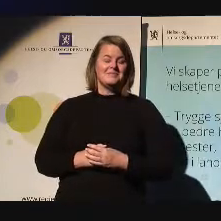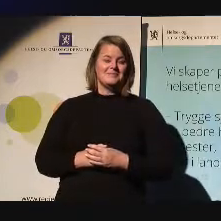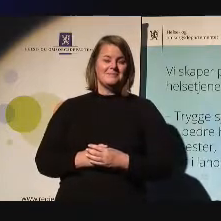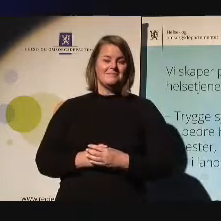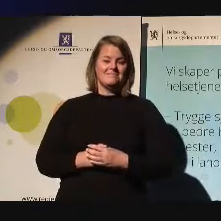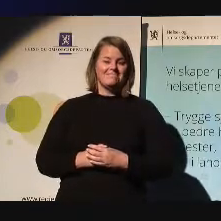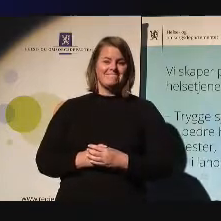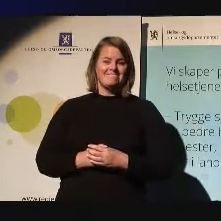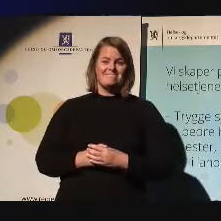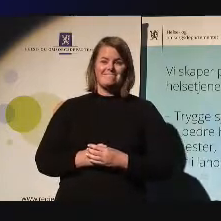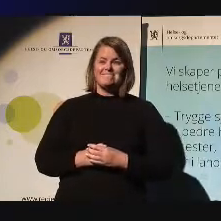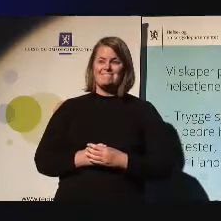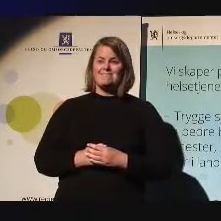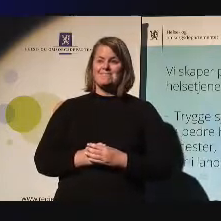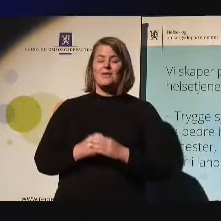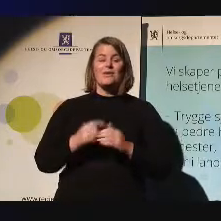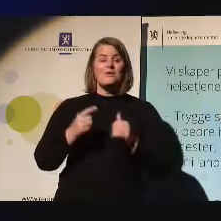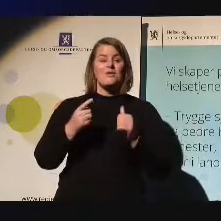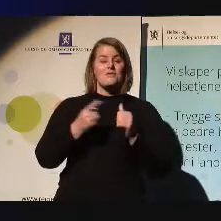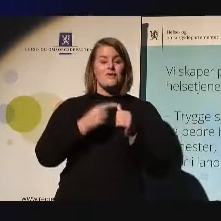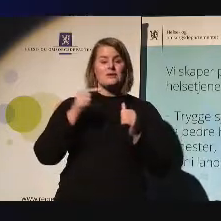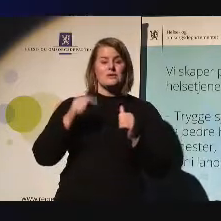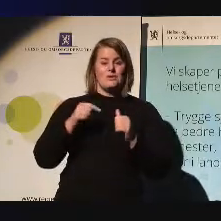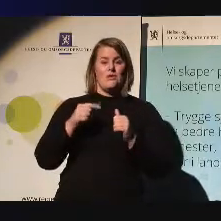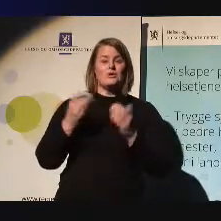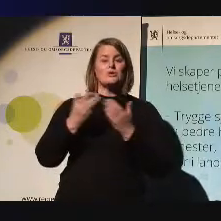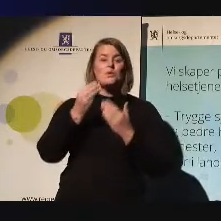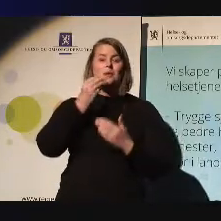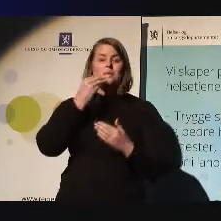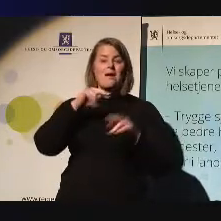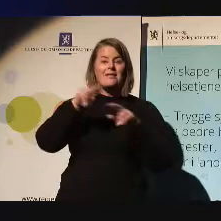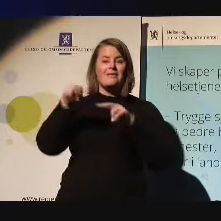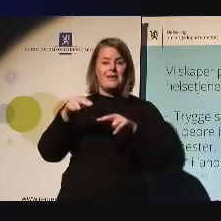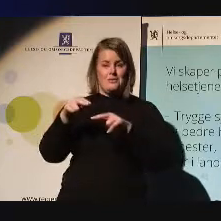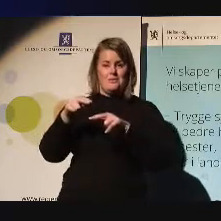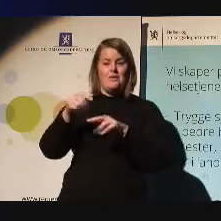Og da skal vi starte med å se del 2 av skolematvideoen.